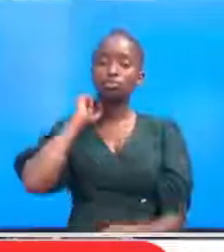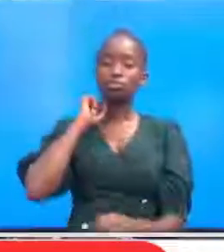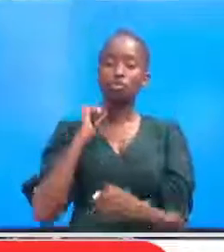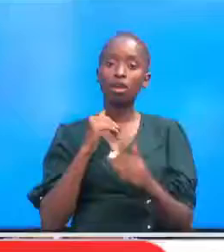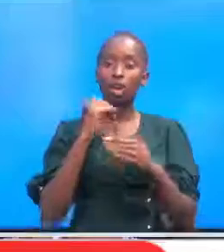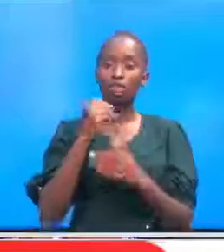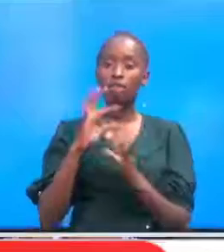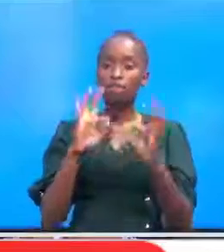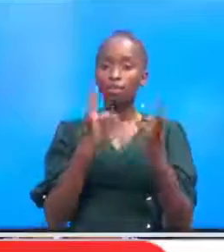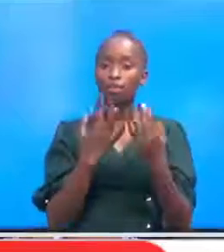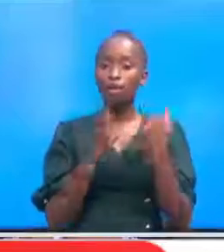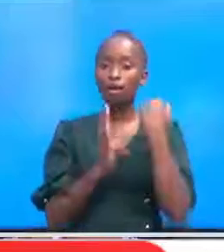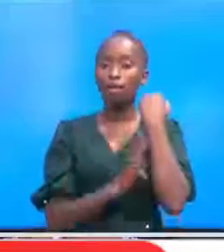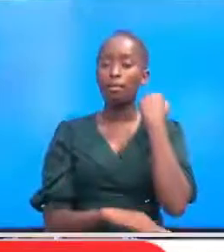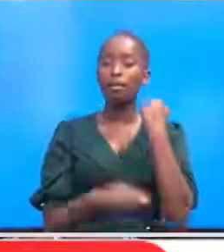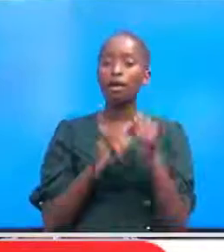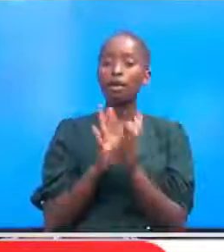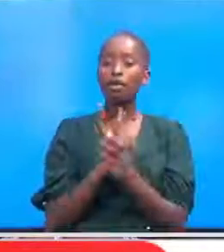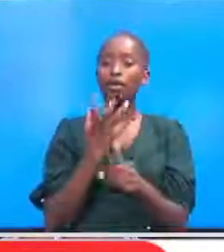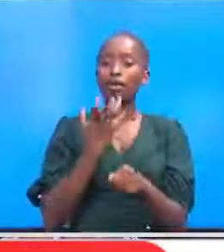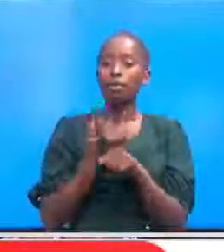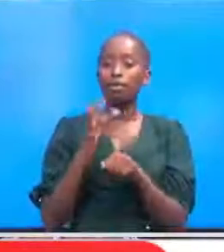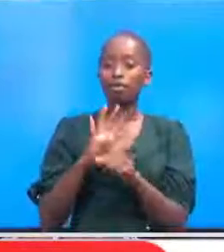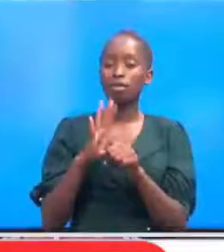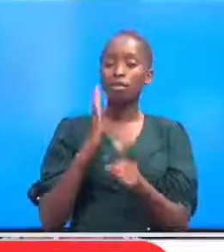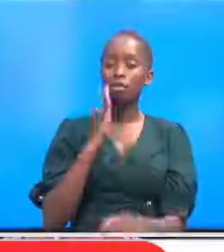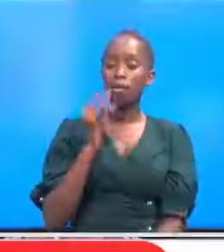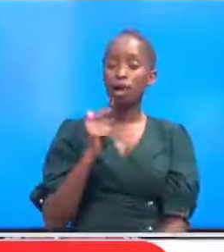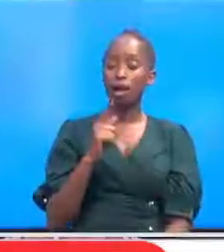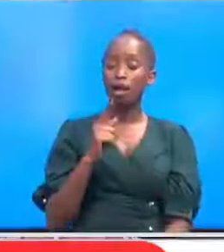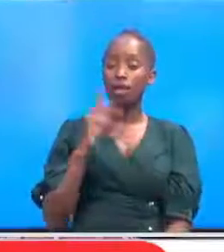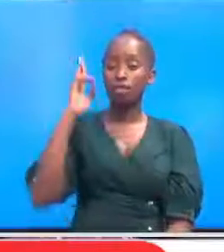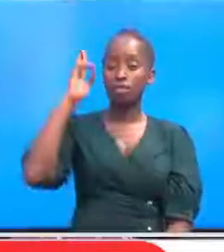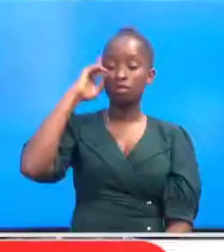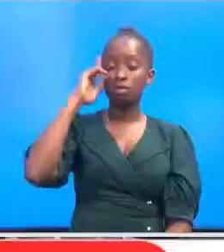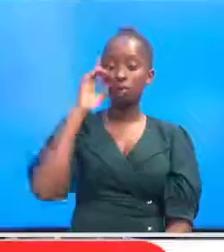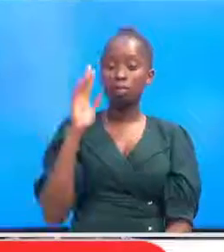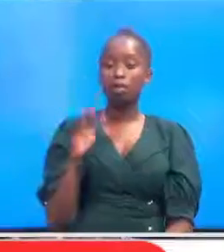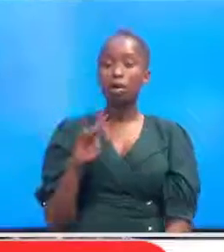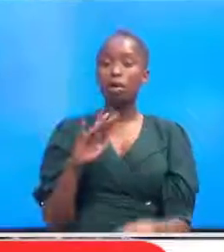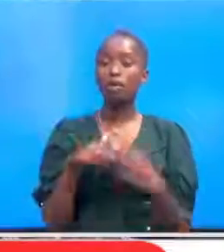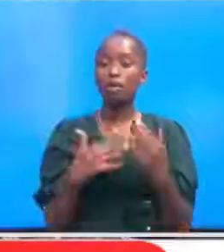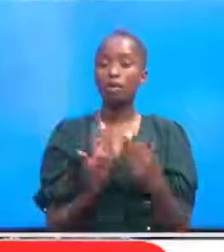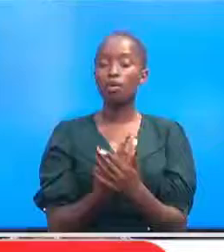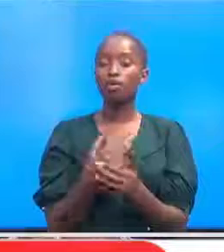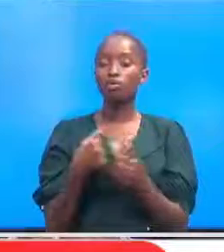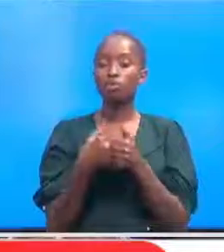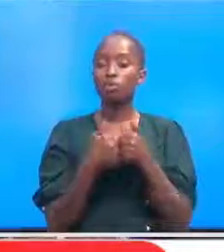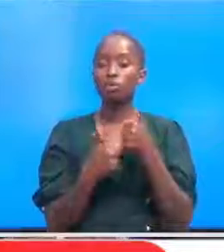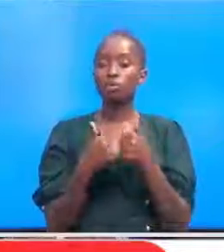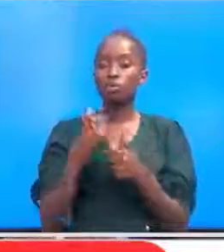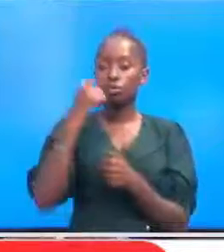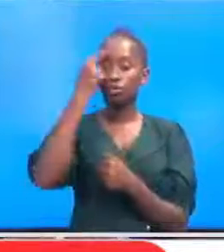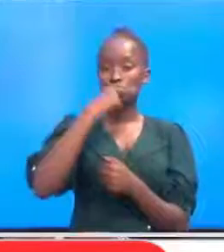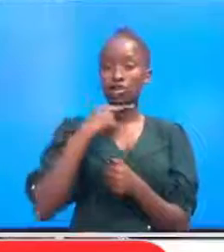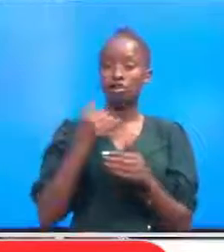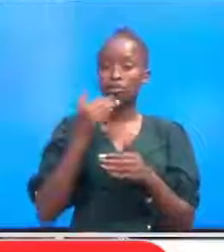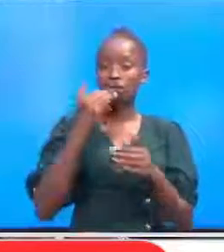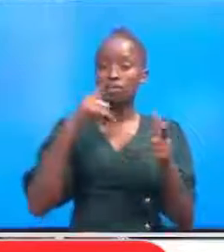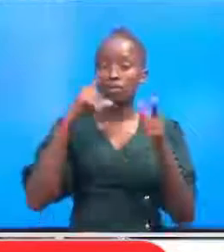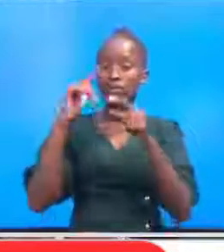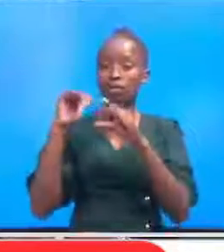yake. Mamake Jacqueline Nyasimi anakumbuka masaibu aliyoyapitia mwanawe kabla ya kumpeleka katika kituo